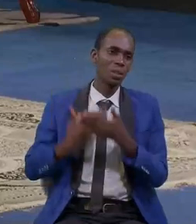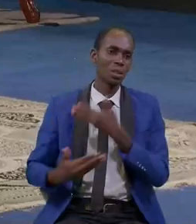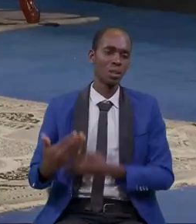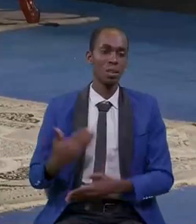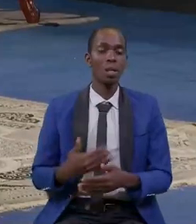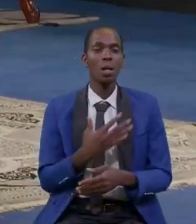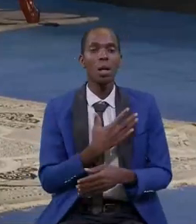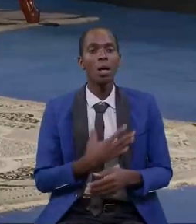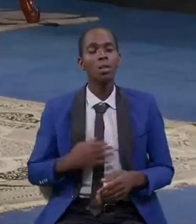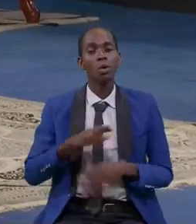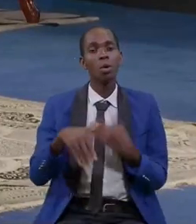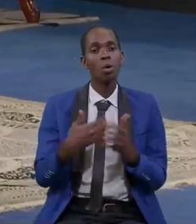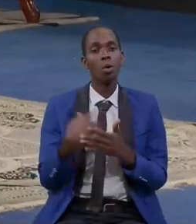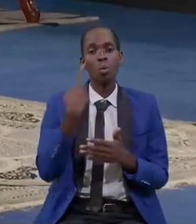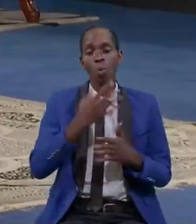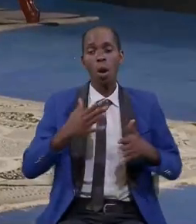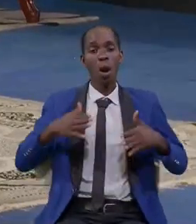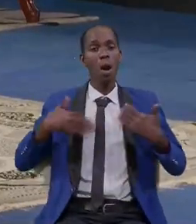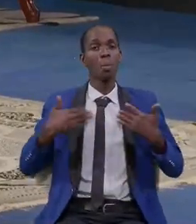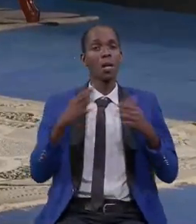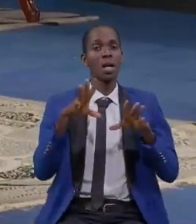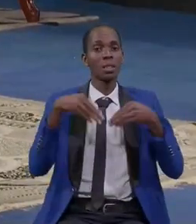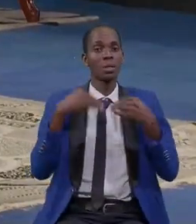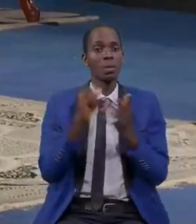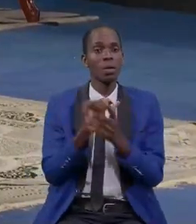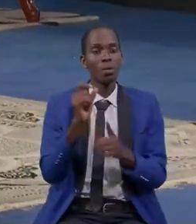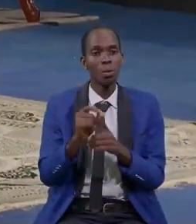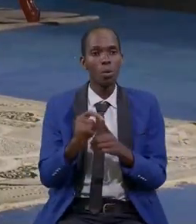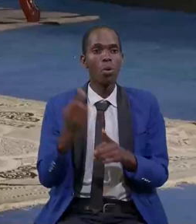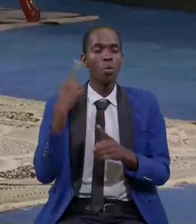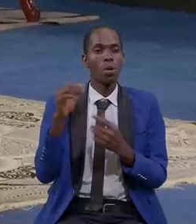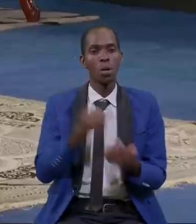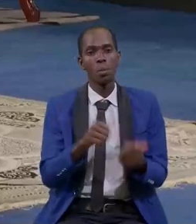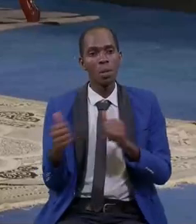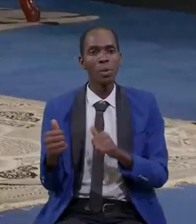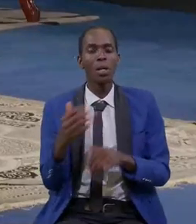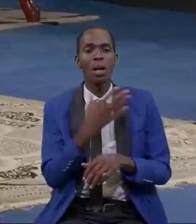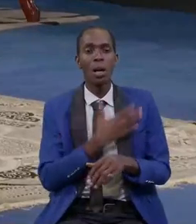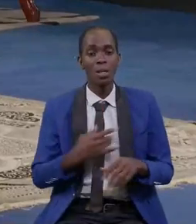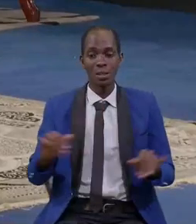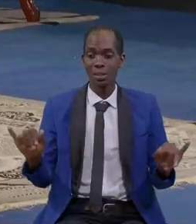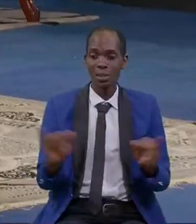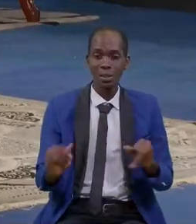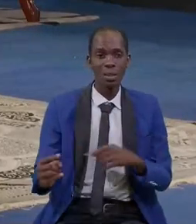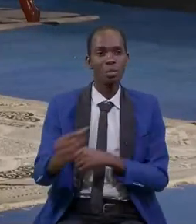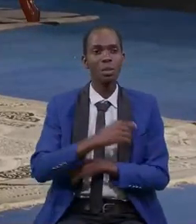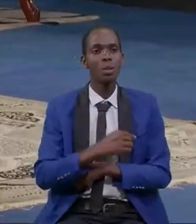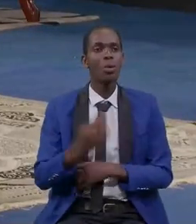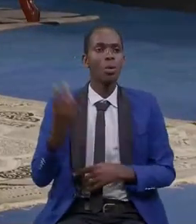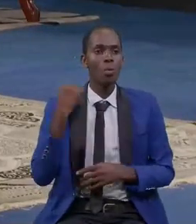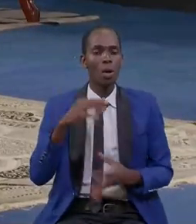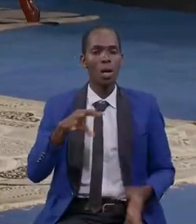Sortez de cette génération. Et ceux qui reçurent sa parole furent baptisés. Et le même jour,